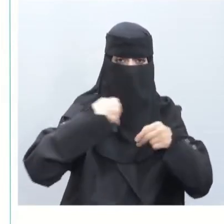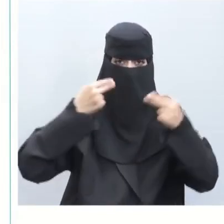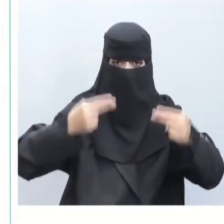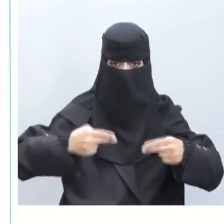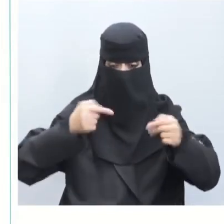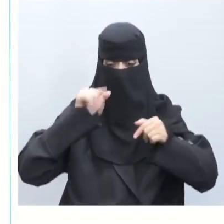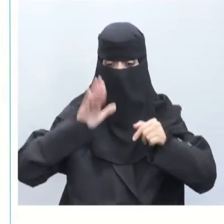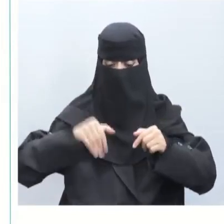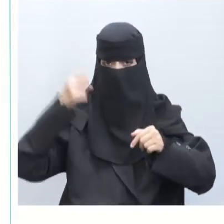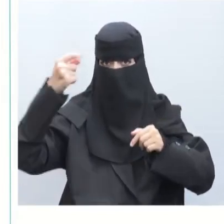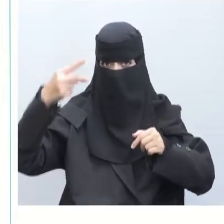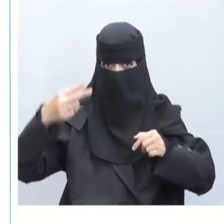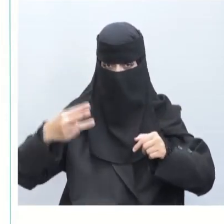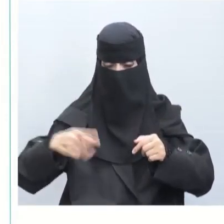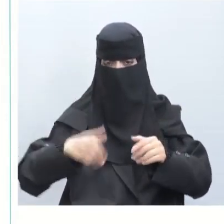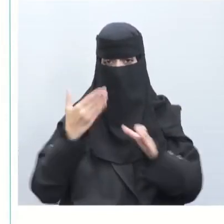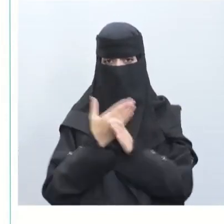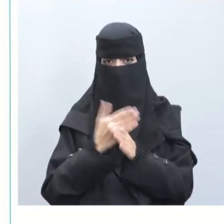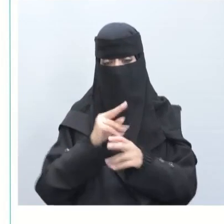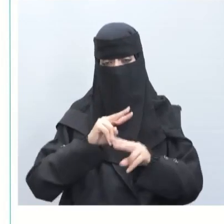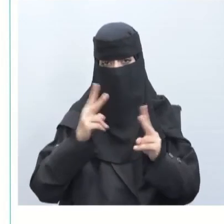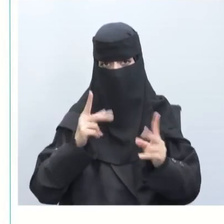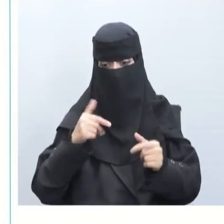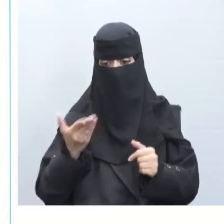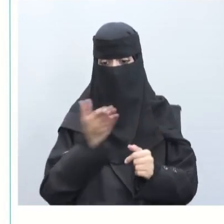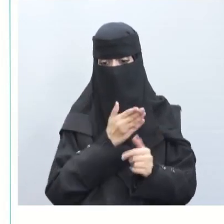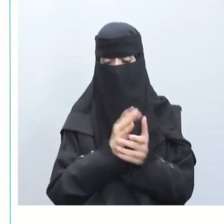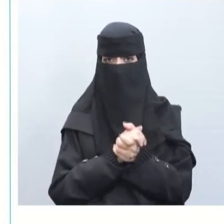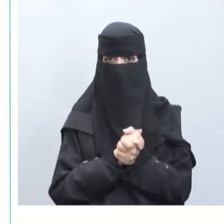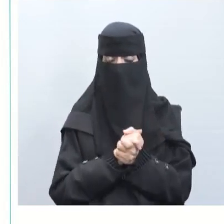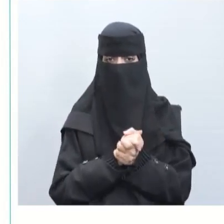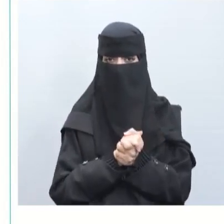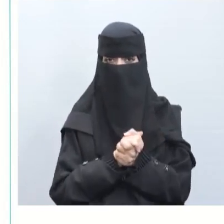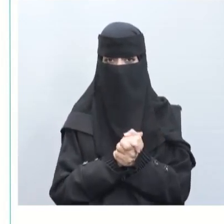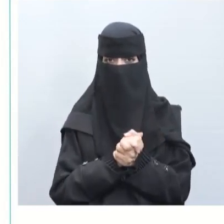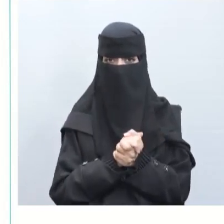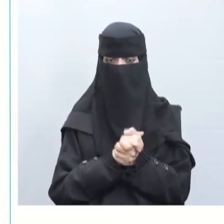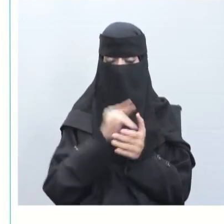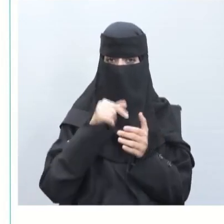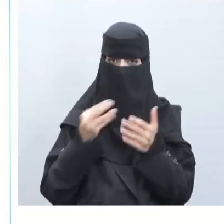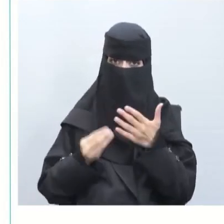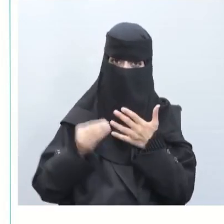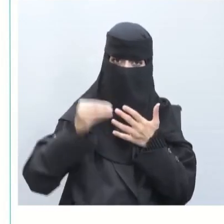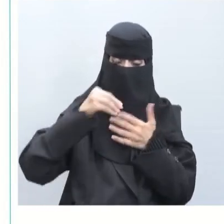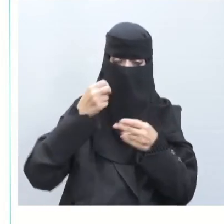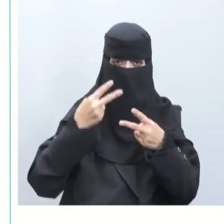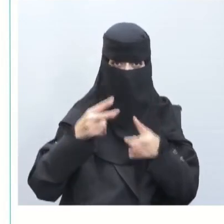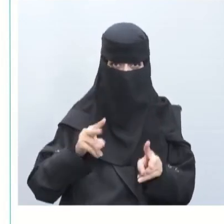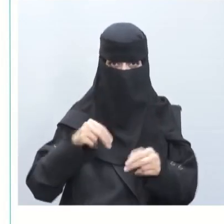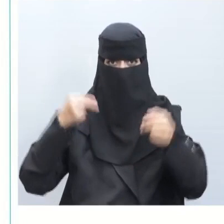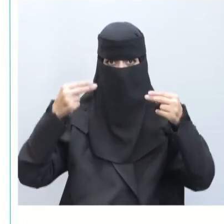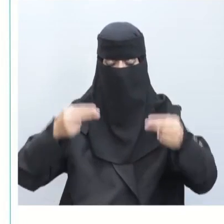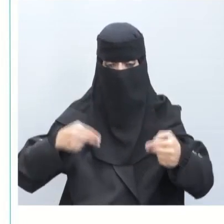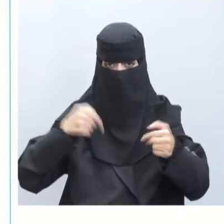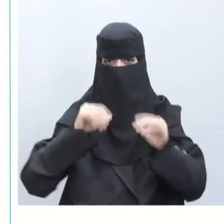هنالك عده اعتبارات او عده عوامل مختلفه تؤثر على استدامه تؤثر سواء في مراحل البدايه للفعاليه